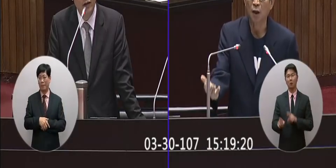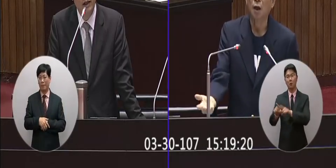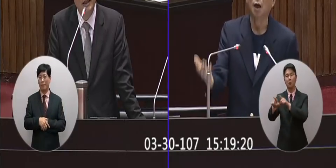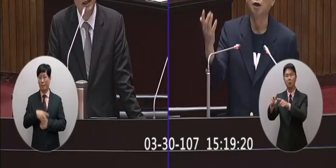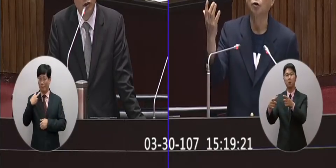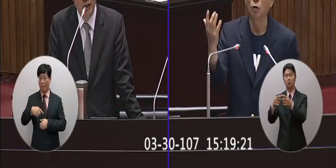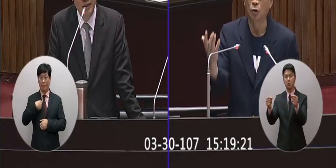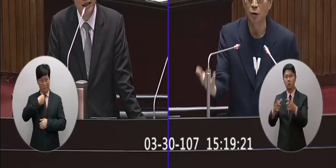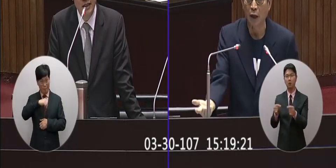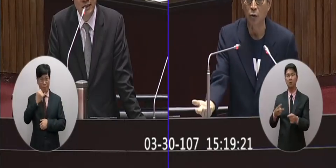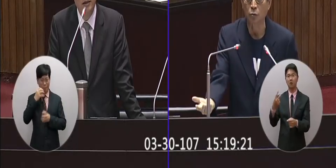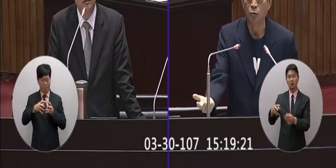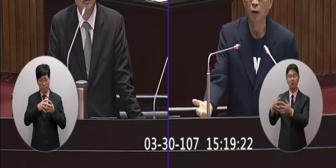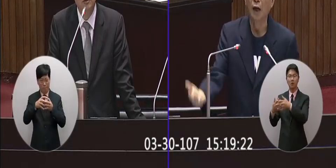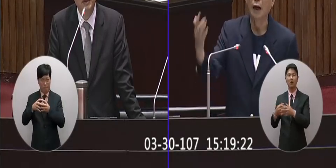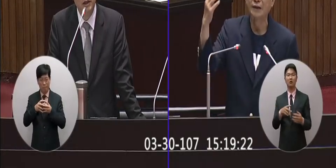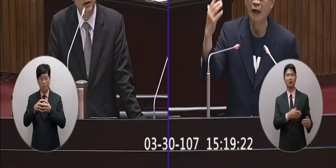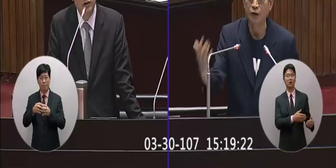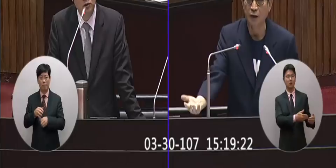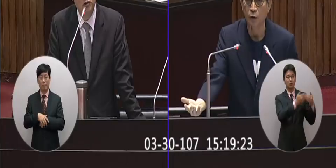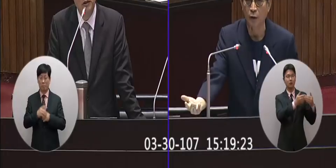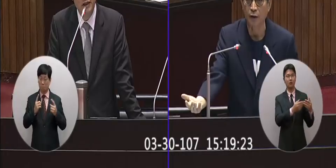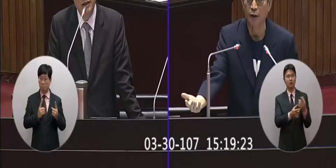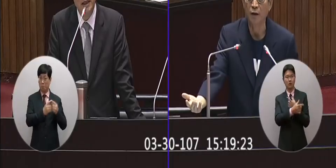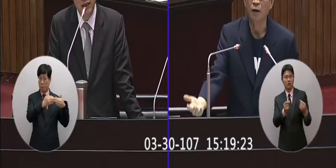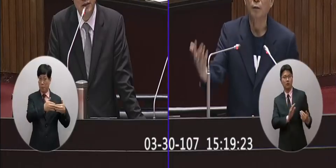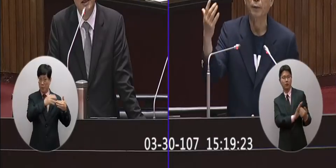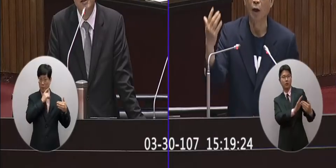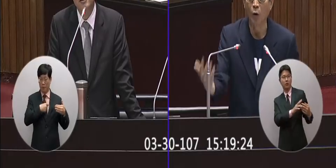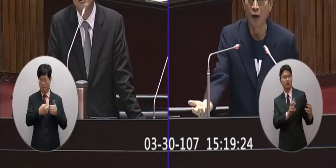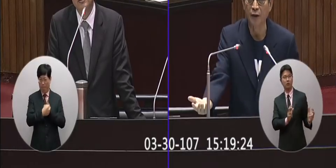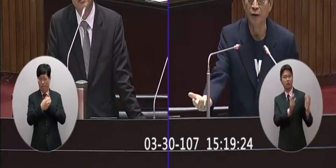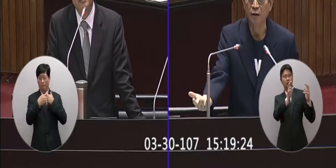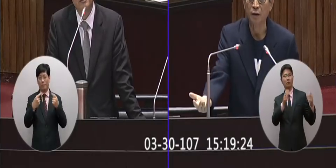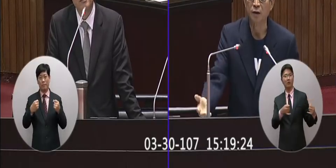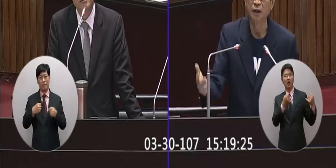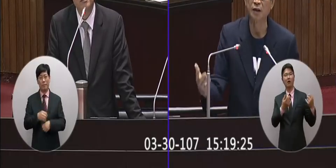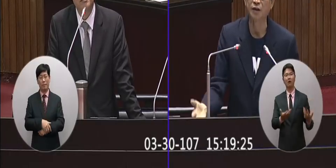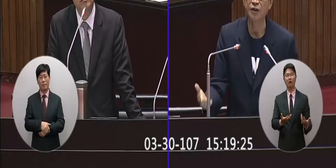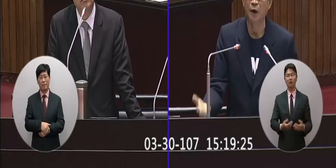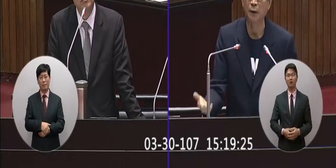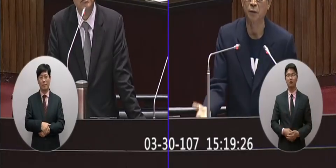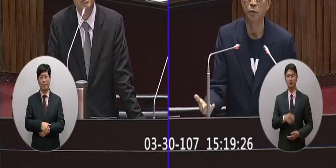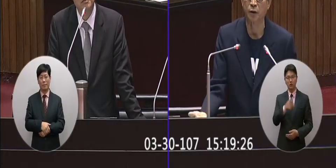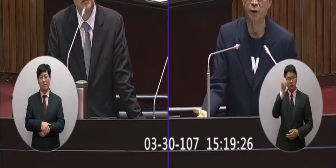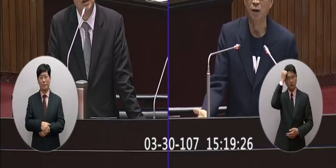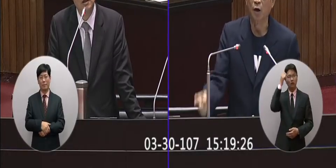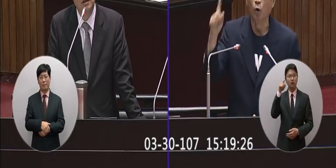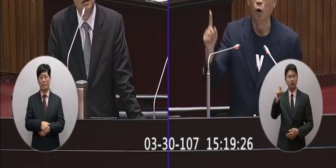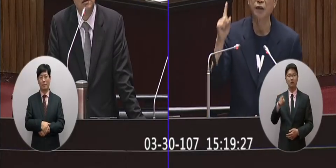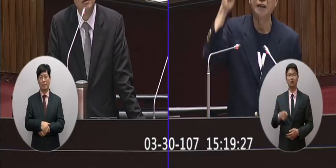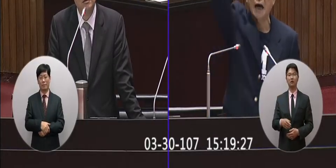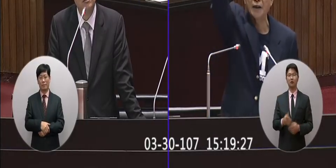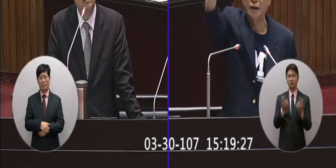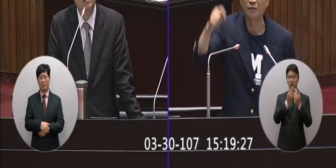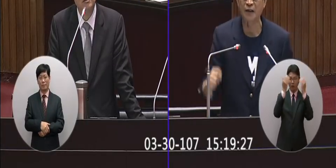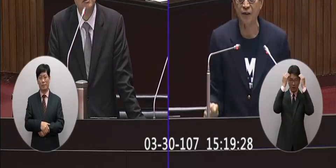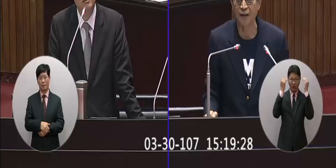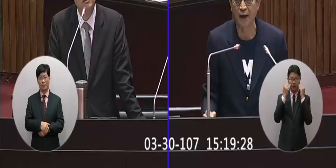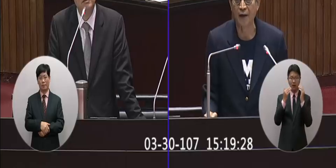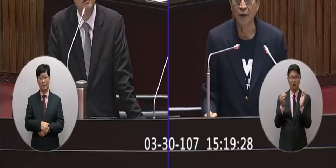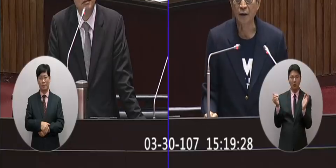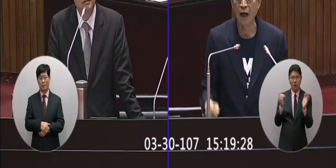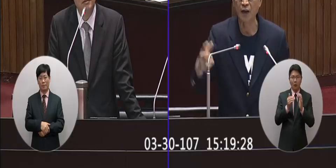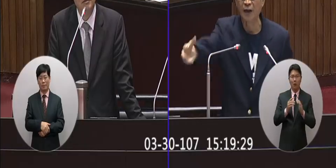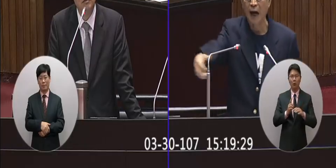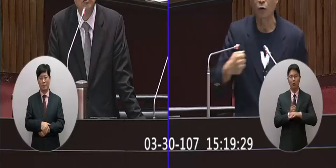后台湾可以团结一致面对中国 的 各项挑战。 不要忘了人家金小胖怎么对的，火箭差一点要发